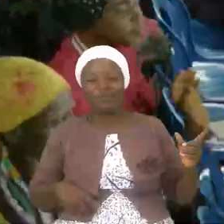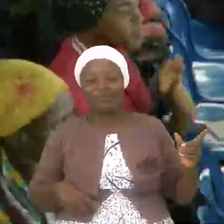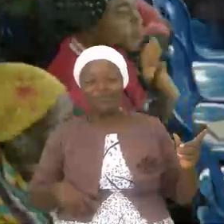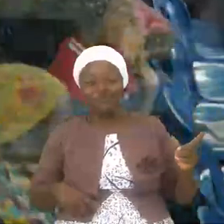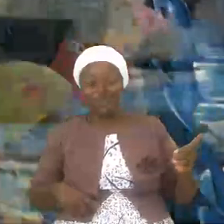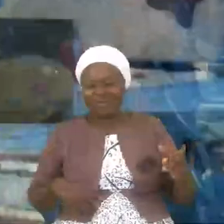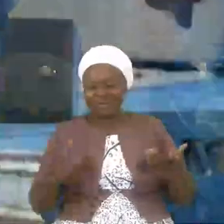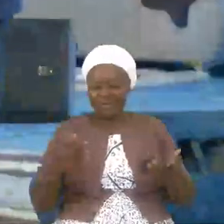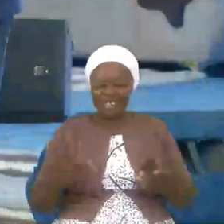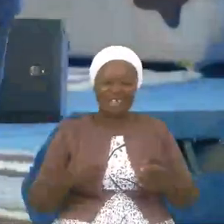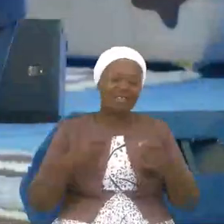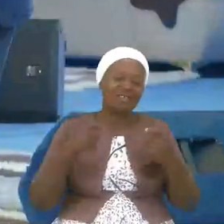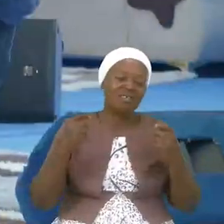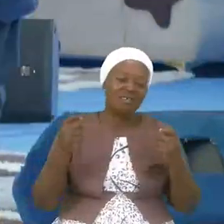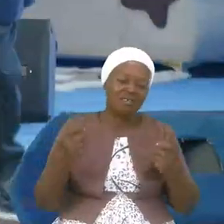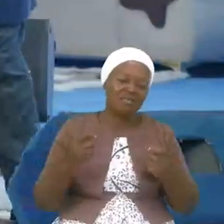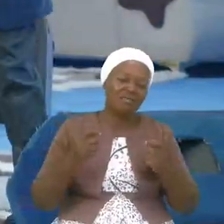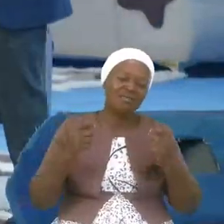Alléluia.